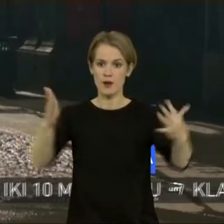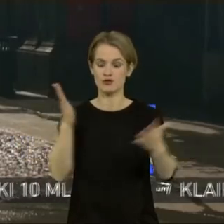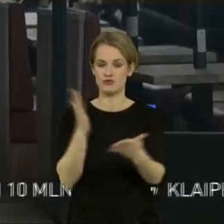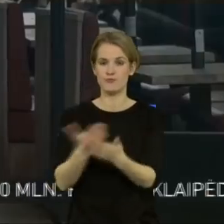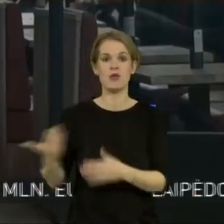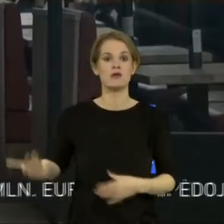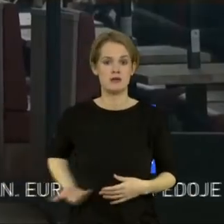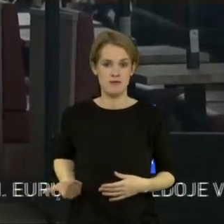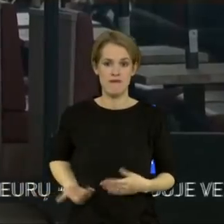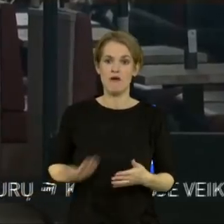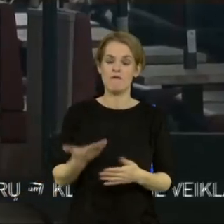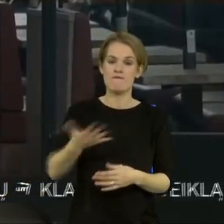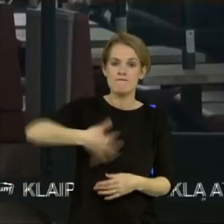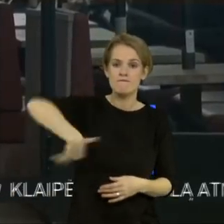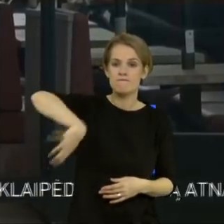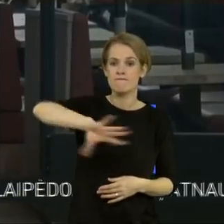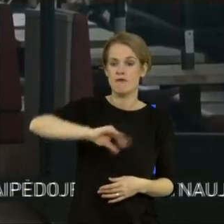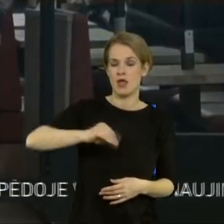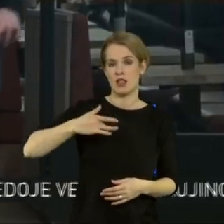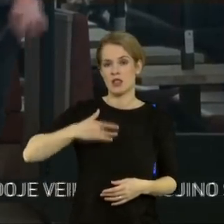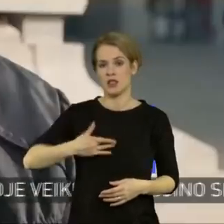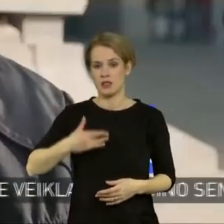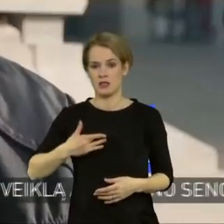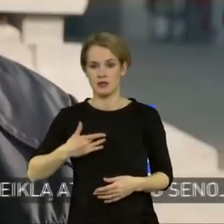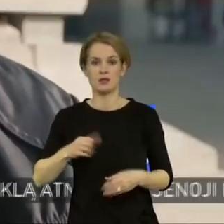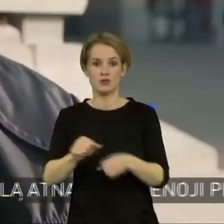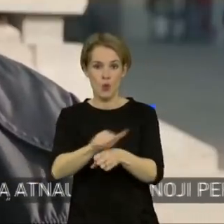vėl kelia nerimą, susirgimų daugėja.